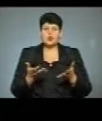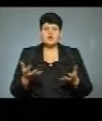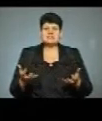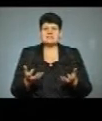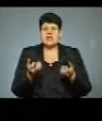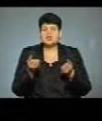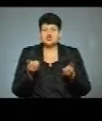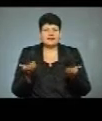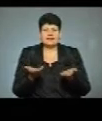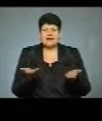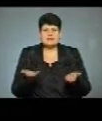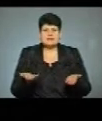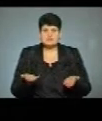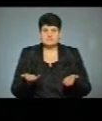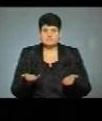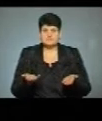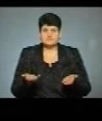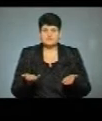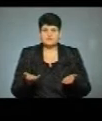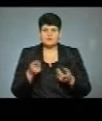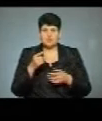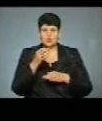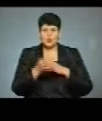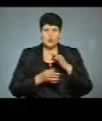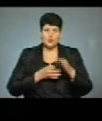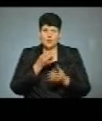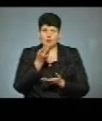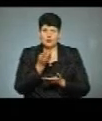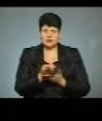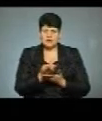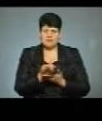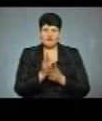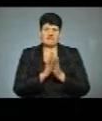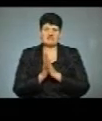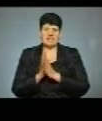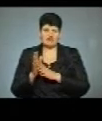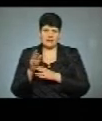знайшли десь, він добу лежав в траві,